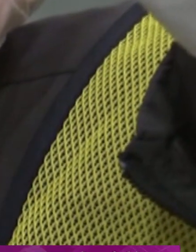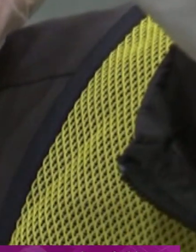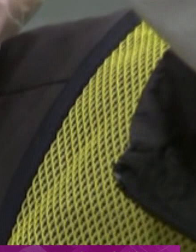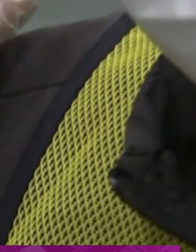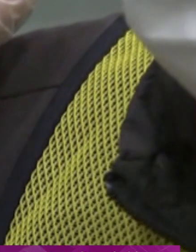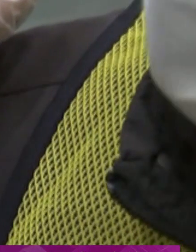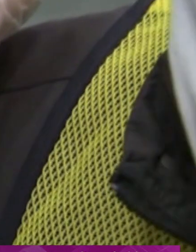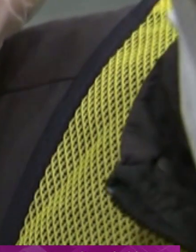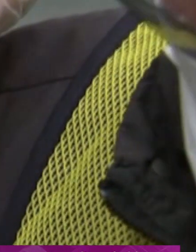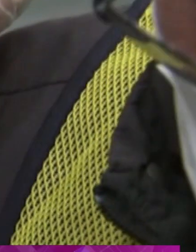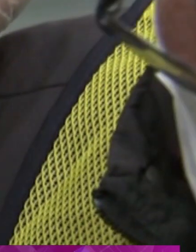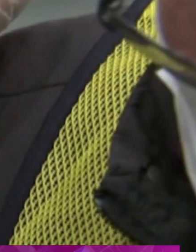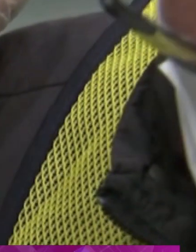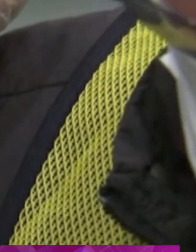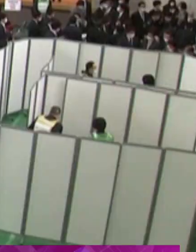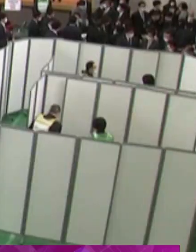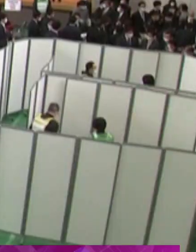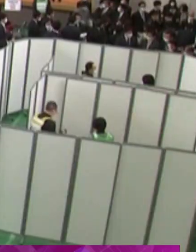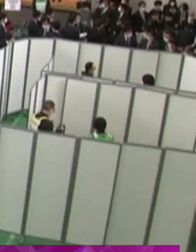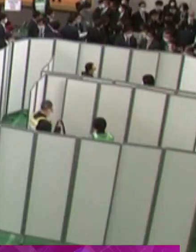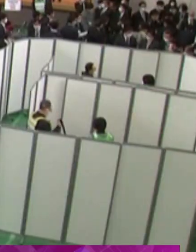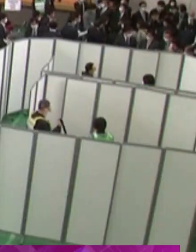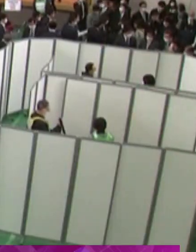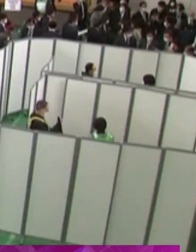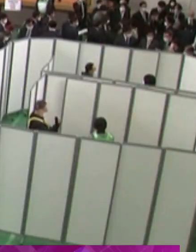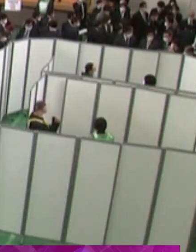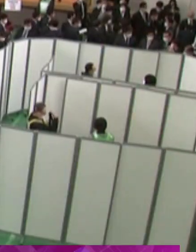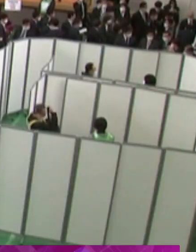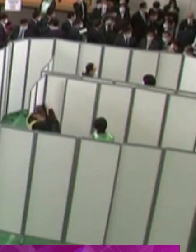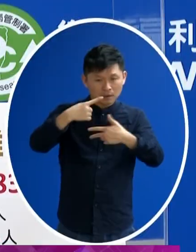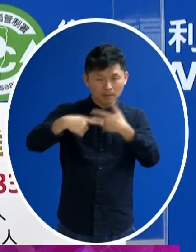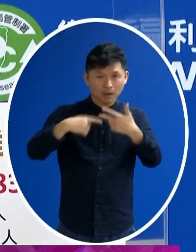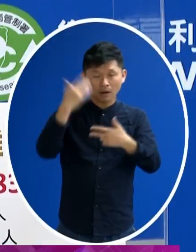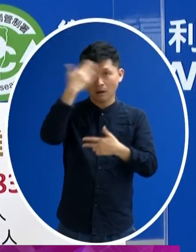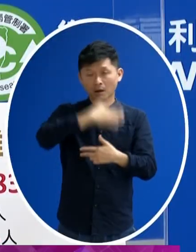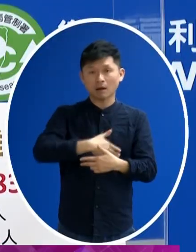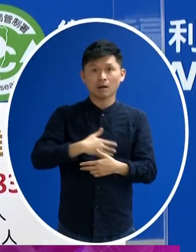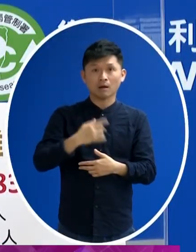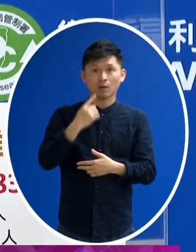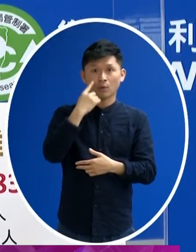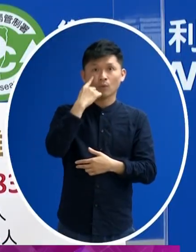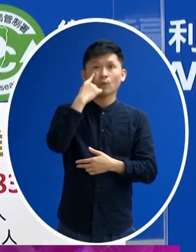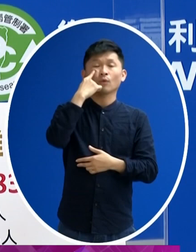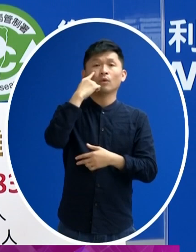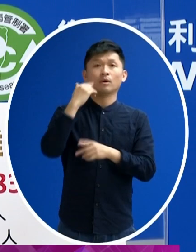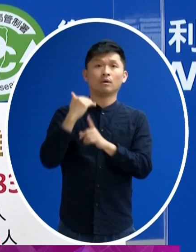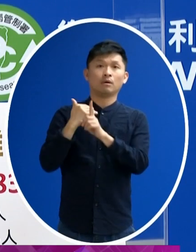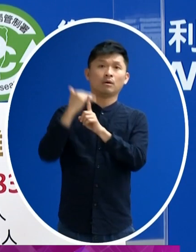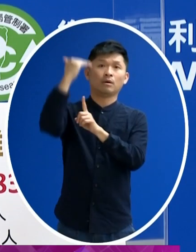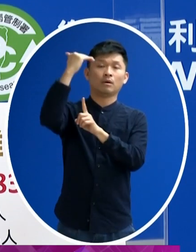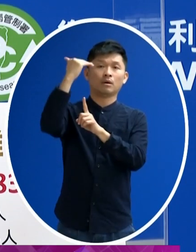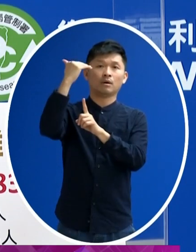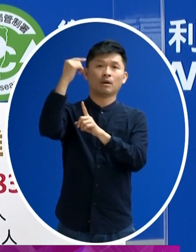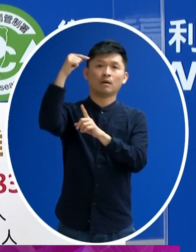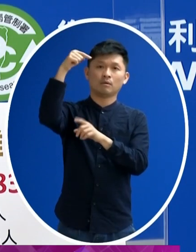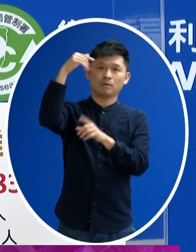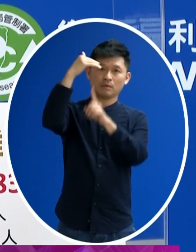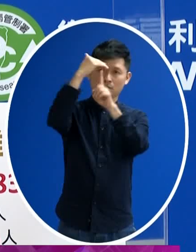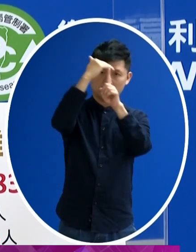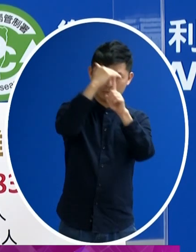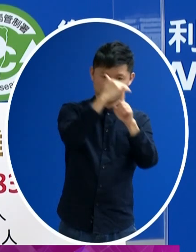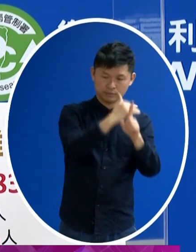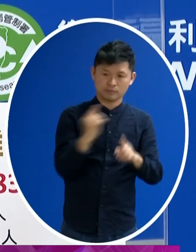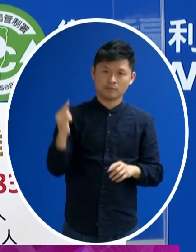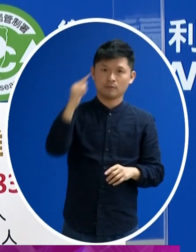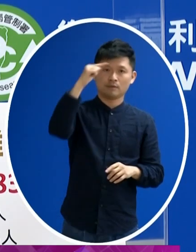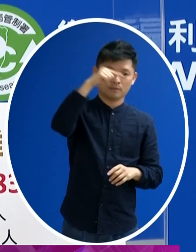观。 1月7号一直到好像过了一个礼拜到达最高峰，那之后就慢慢的就往下降，那近来其